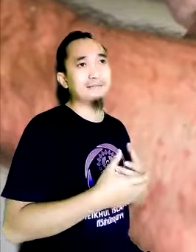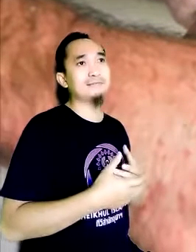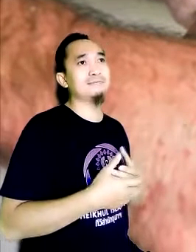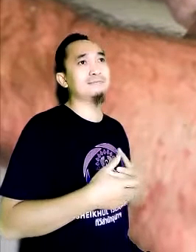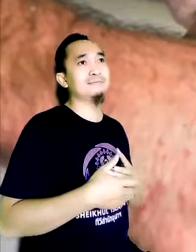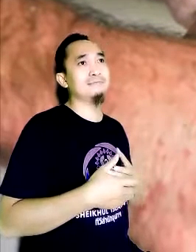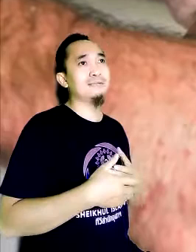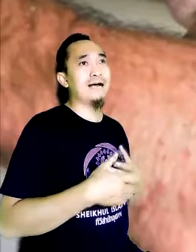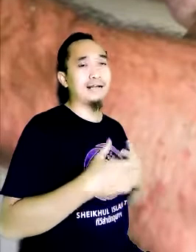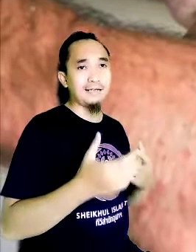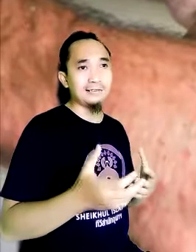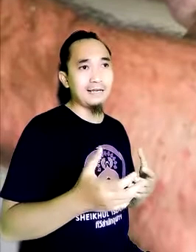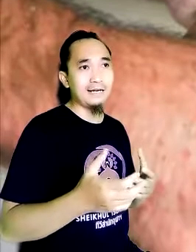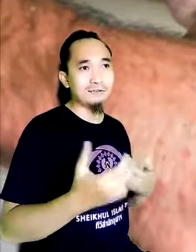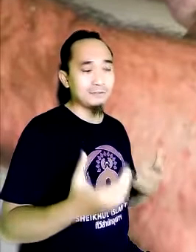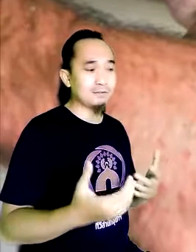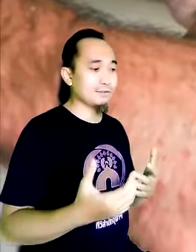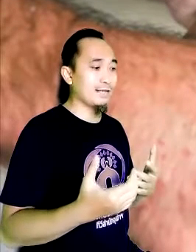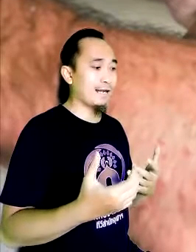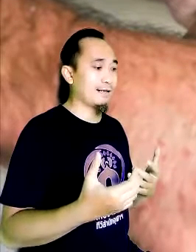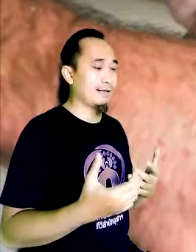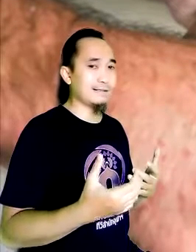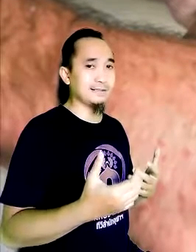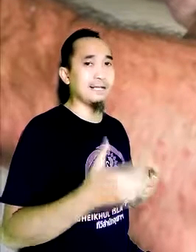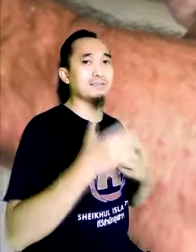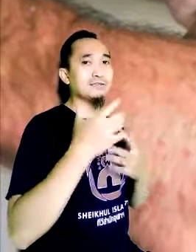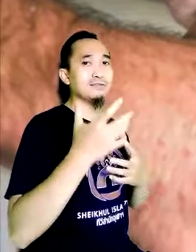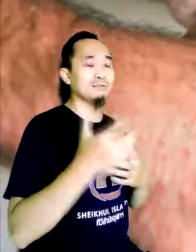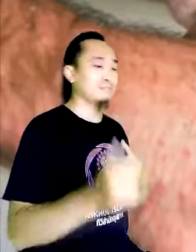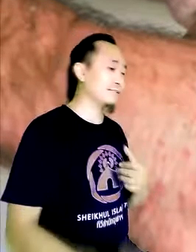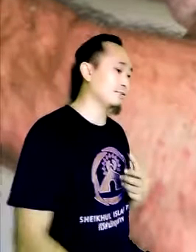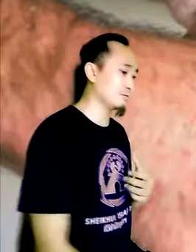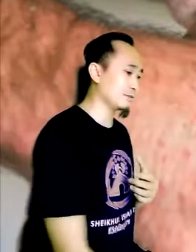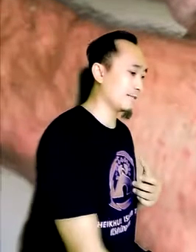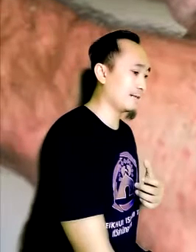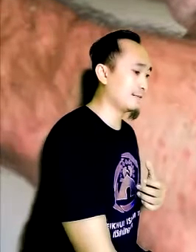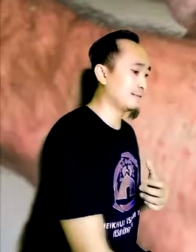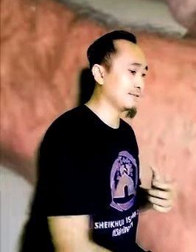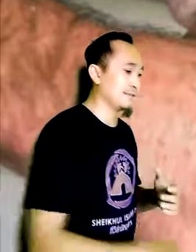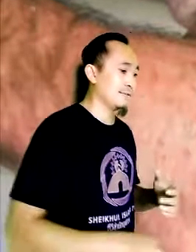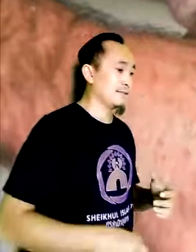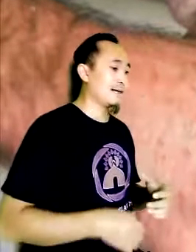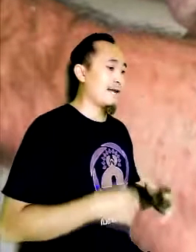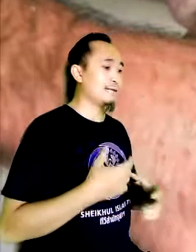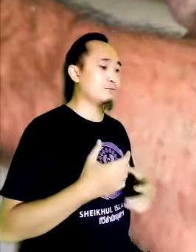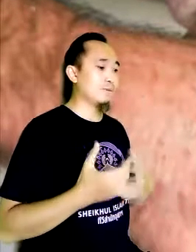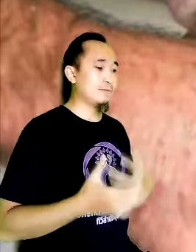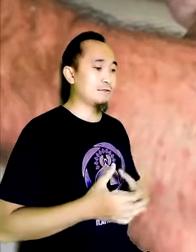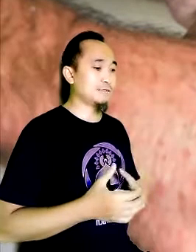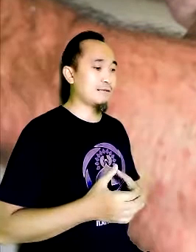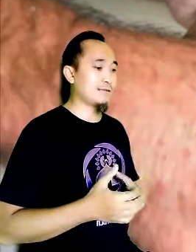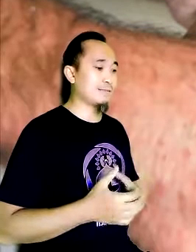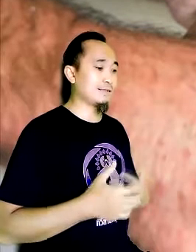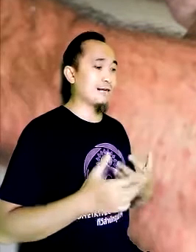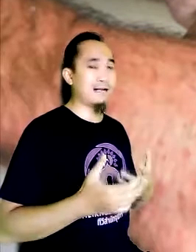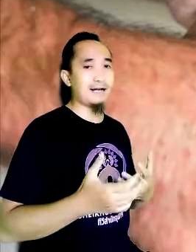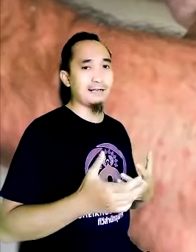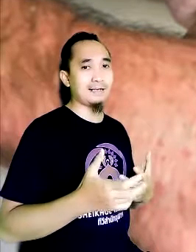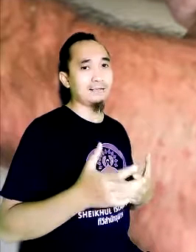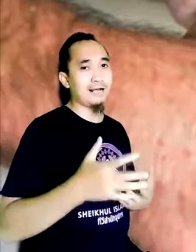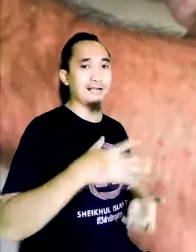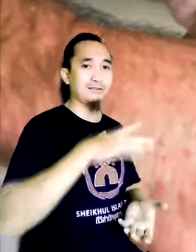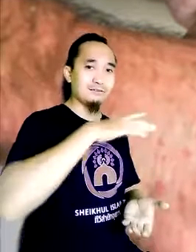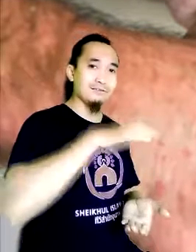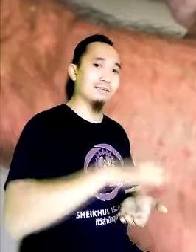Kecepatannya, arahnya, atau bentuknya? Ya betul, bentuknya. Kaleng berubah bentuk setelah mendapat